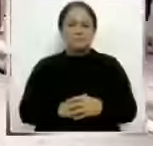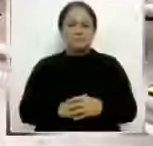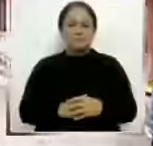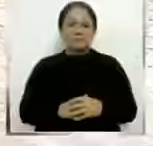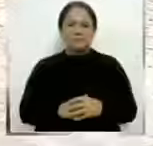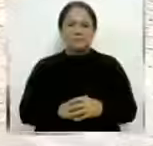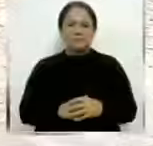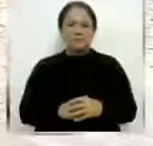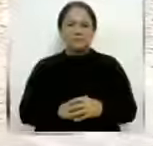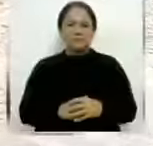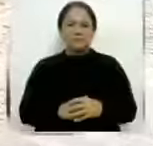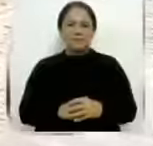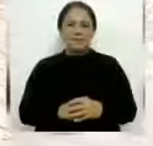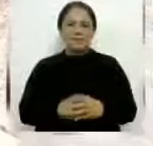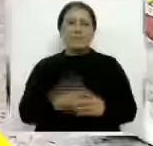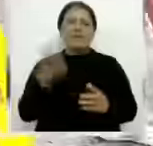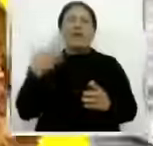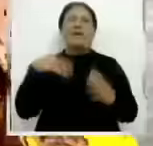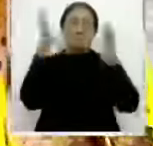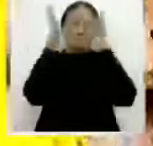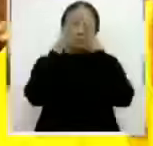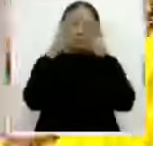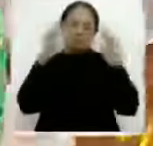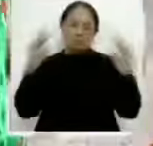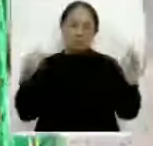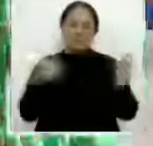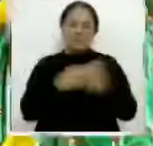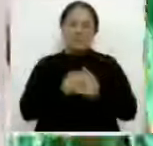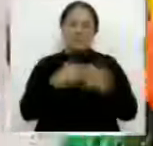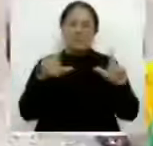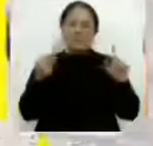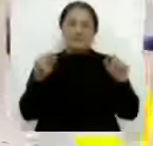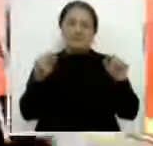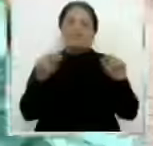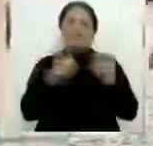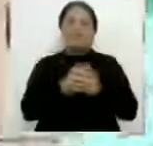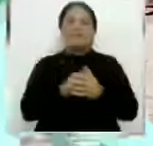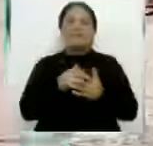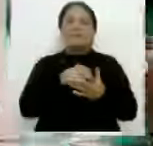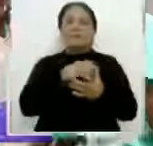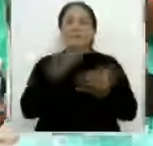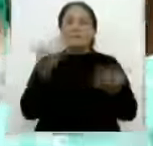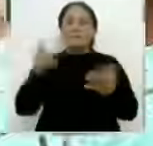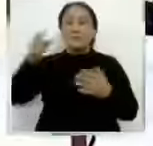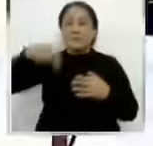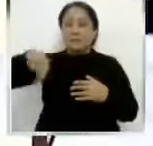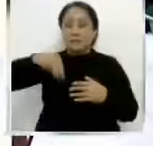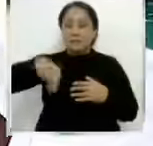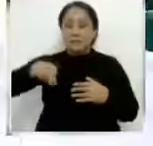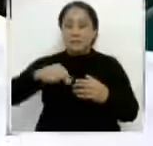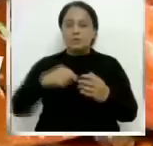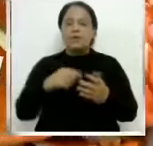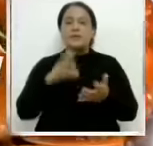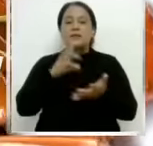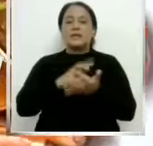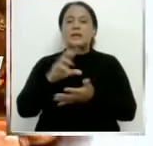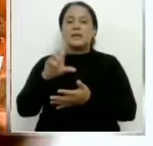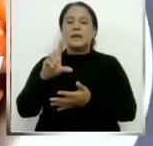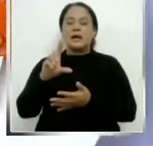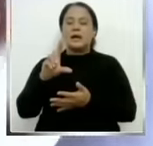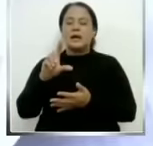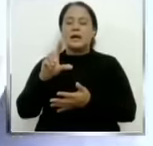Sa ginanap na taunang Katango Alimango Festival sa tinaguriang crab capital ng Quezon Province, ang bayan ng Kalawag, ang mga residente hindi